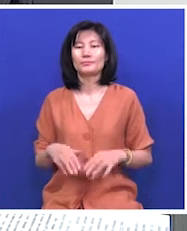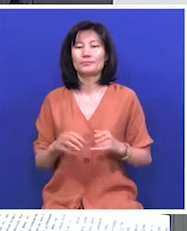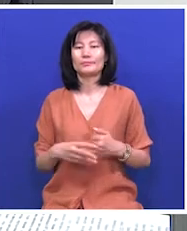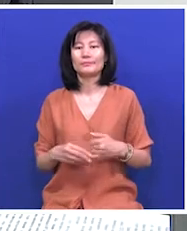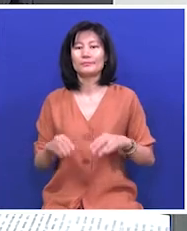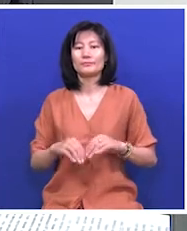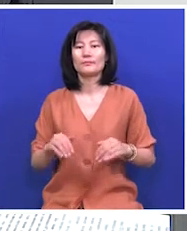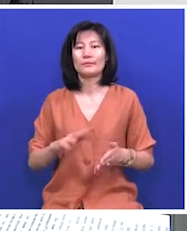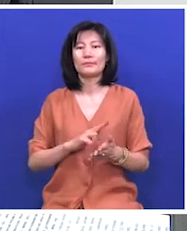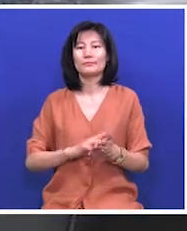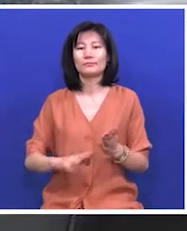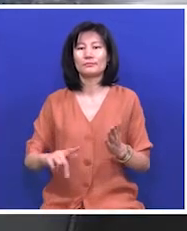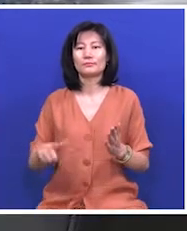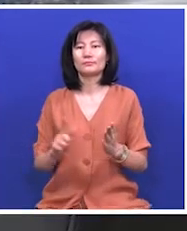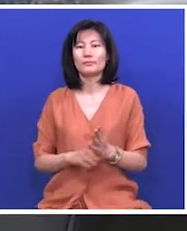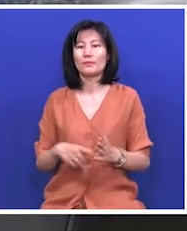егіліп